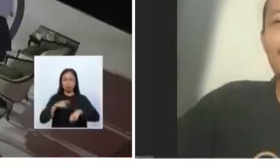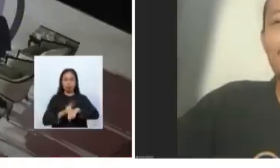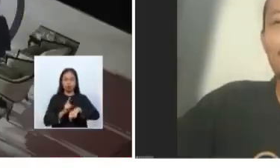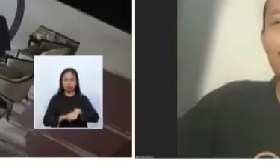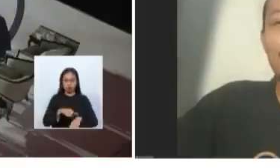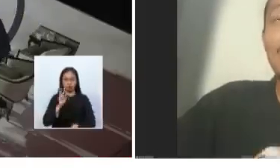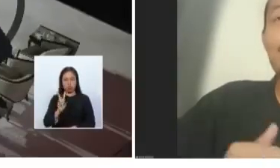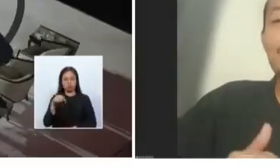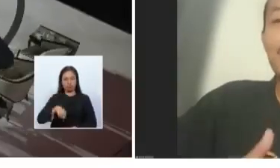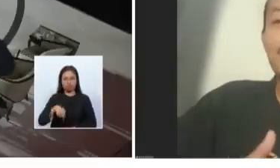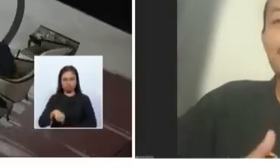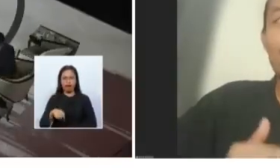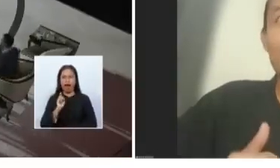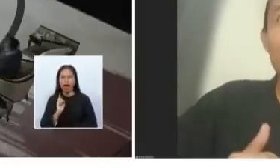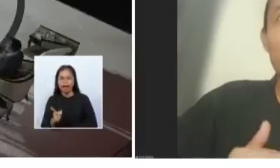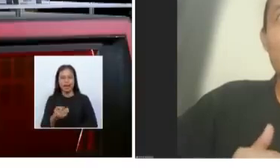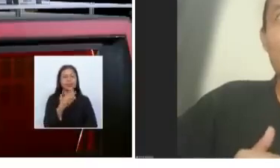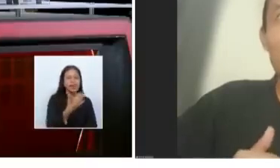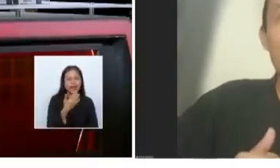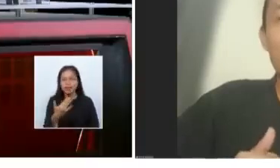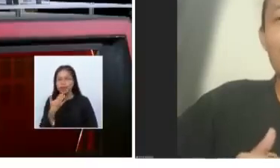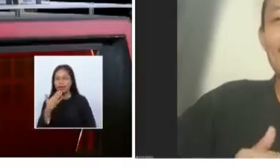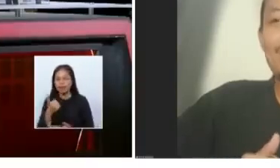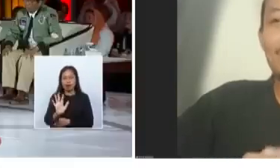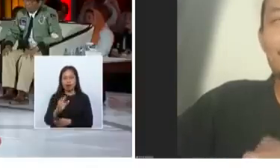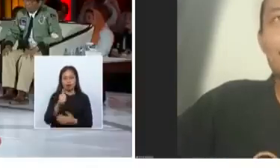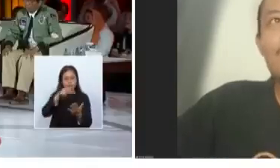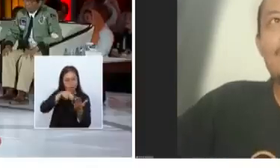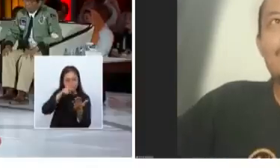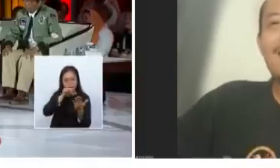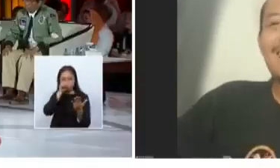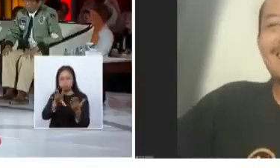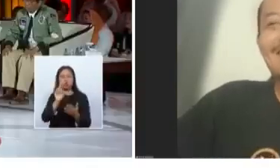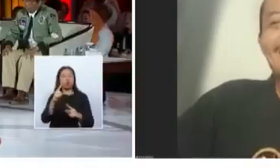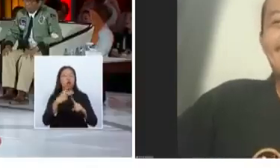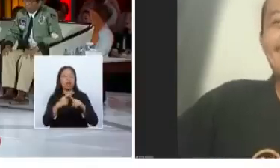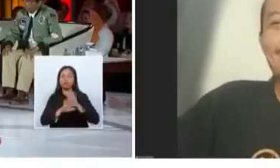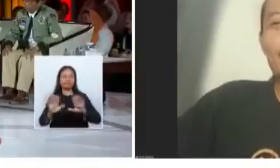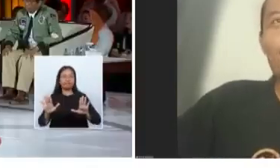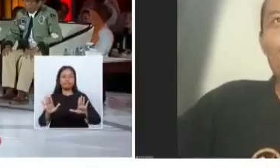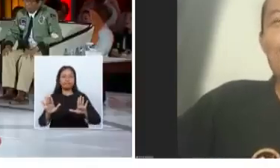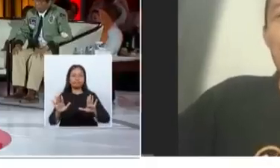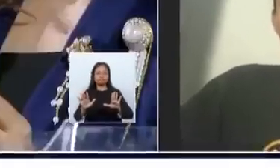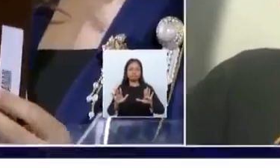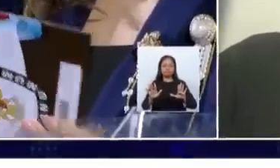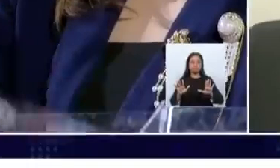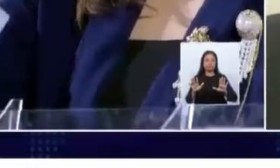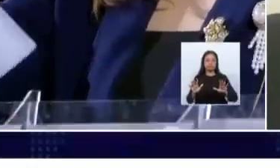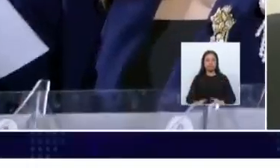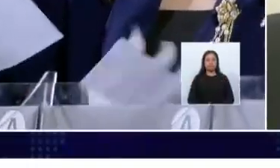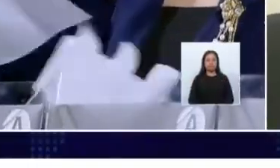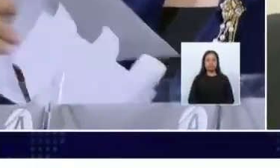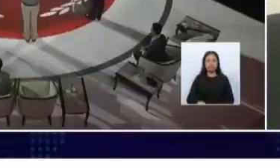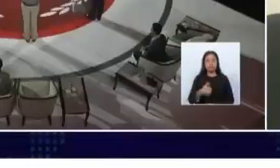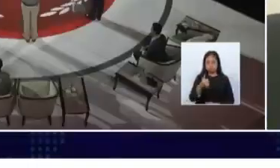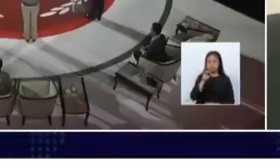sampaikan gagasan dan programnya. Lebih banyak roasting Pak Prabowo, kira-kira begitu. Itu fakta di warganet begitu ya, di media sosial.